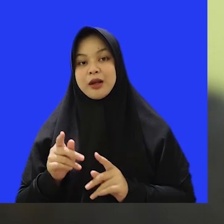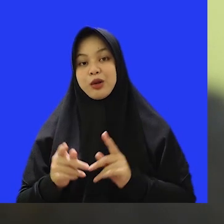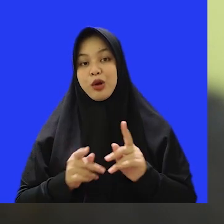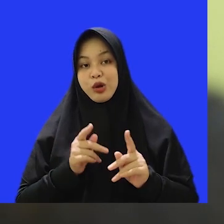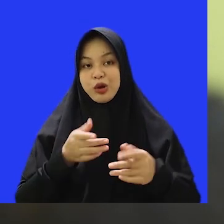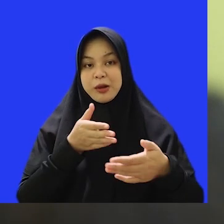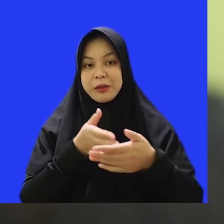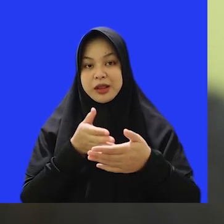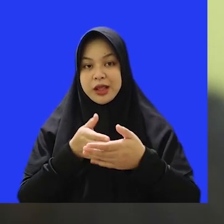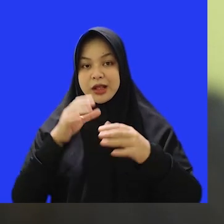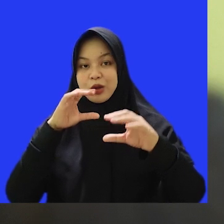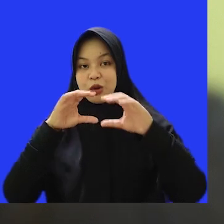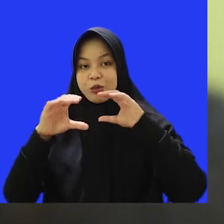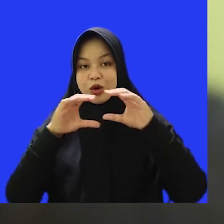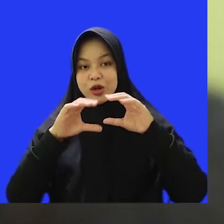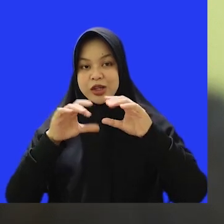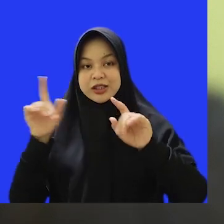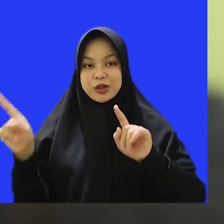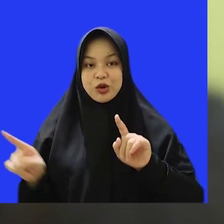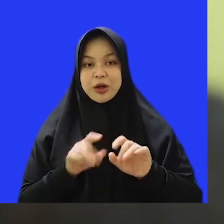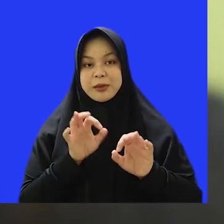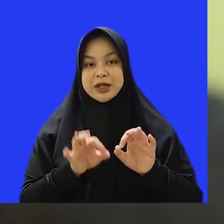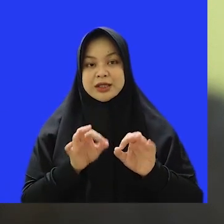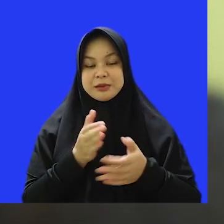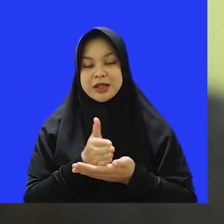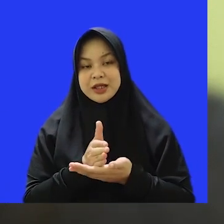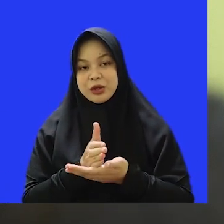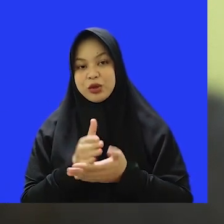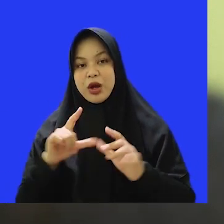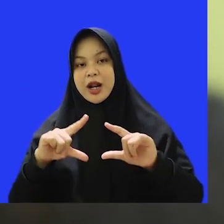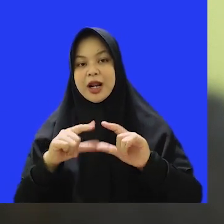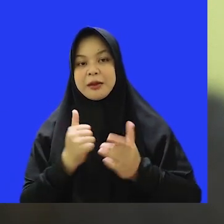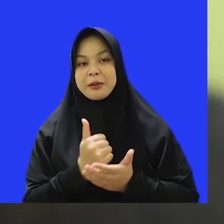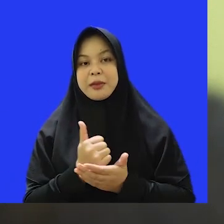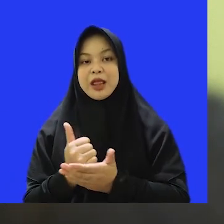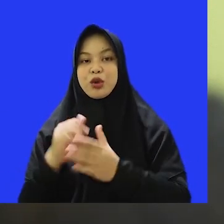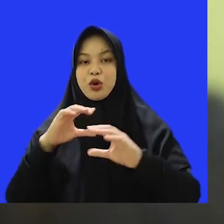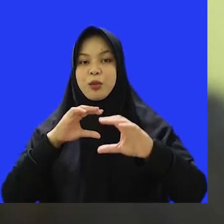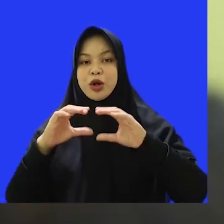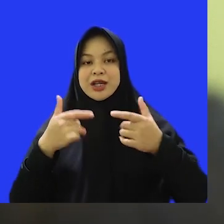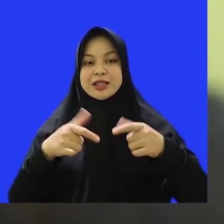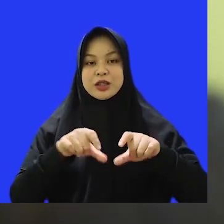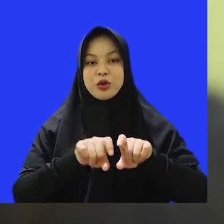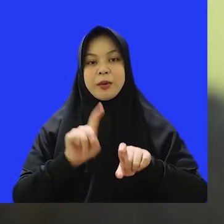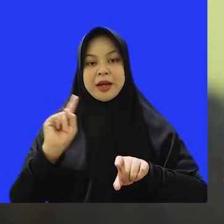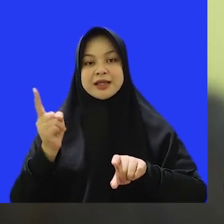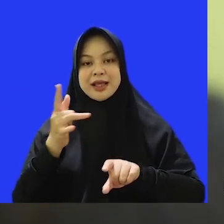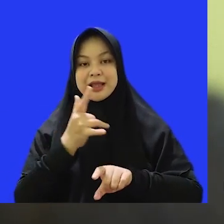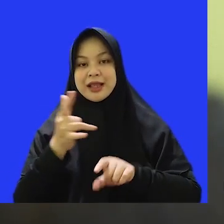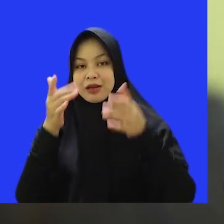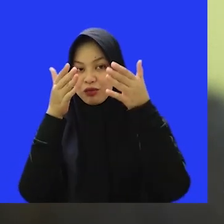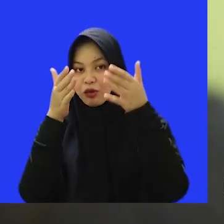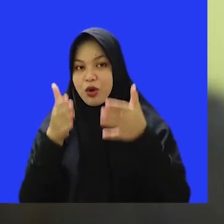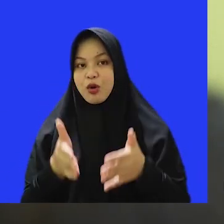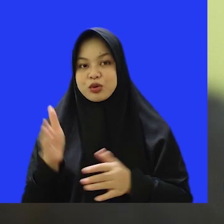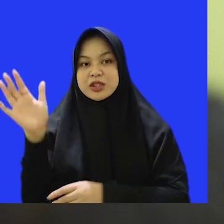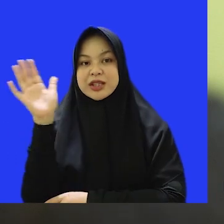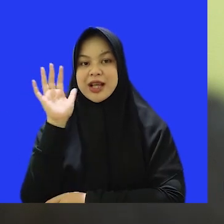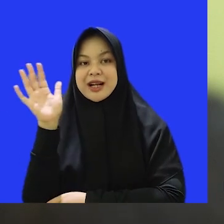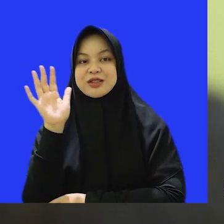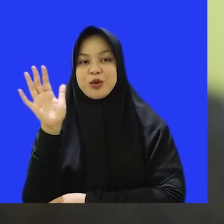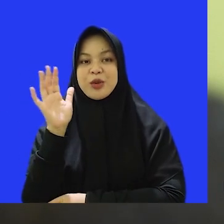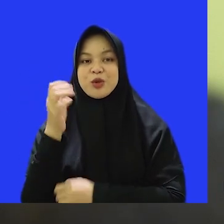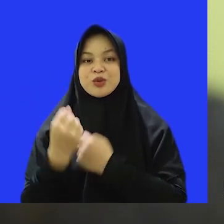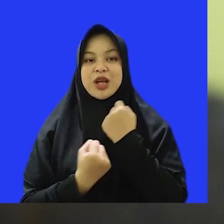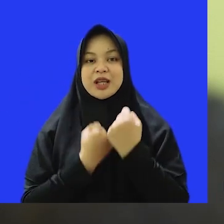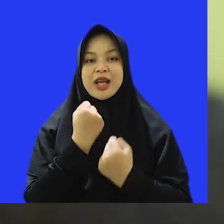Kelima, jika ada hambatan komunikasi, gunakan penerjemah atau alat bantu komunikasi yang sesuai. Pastikan tetap fokus